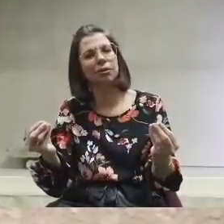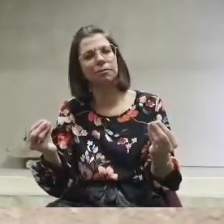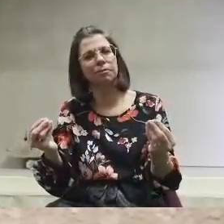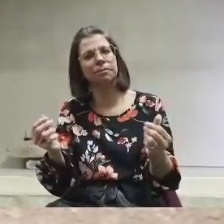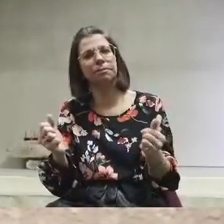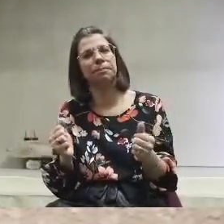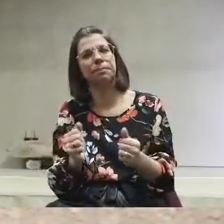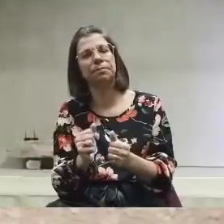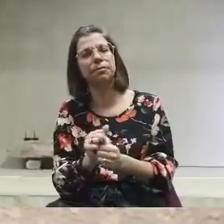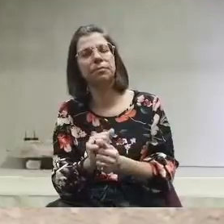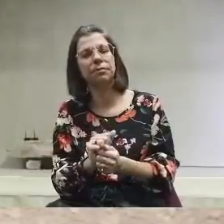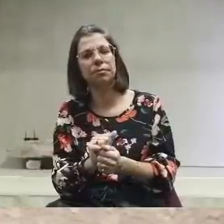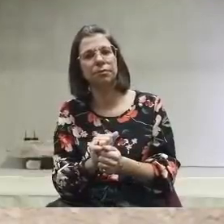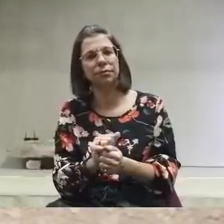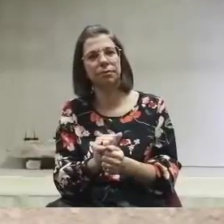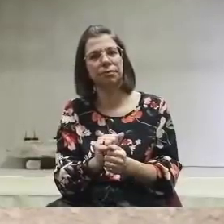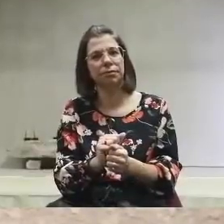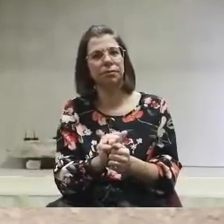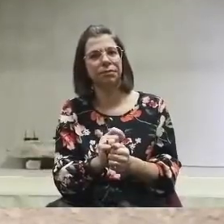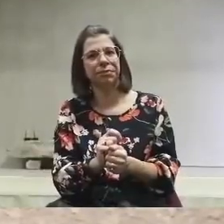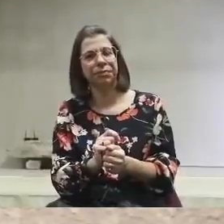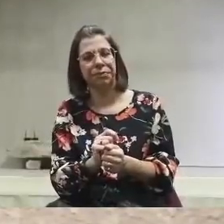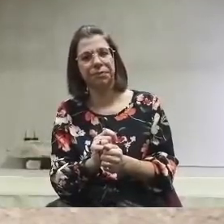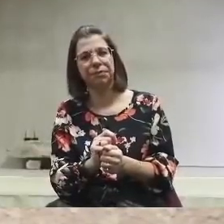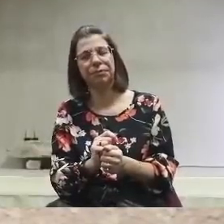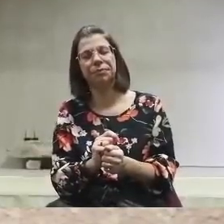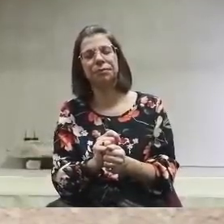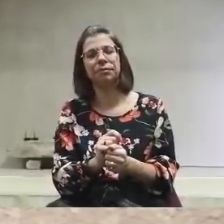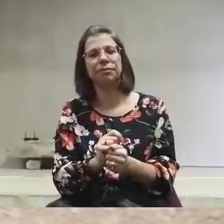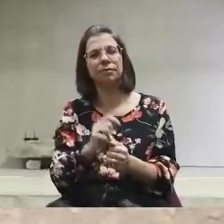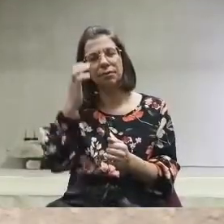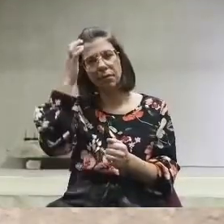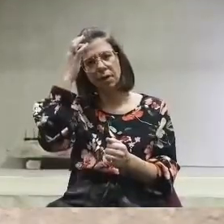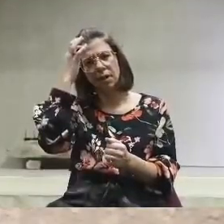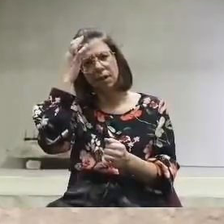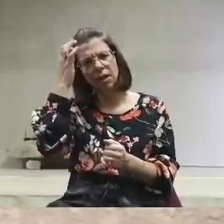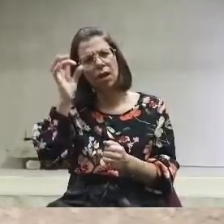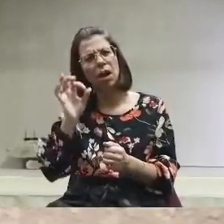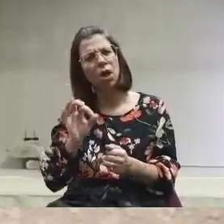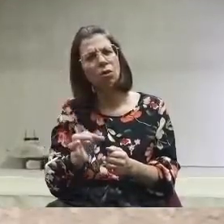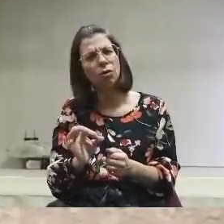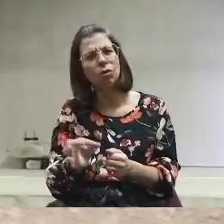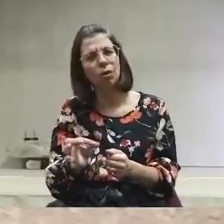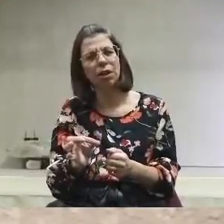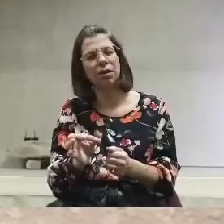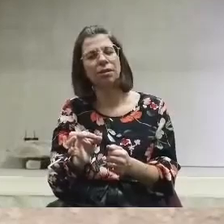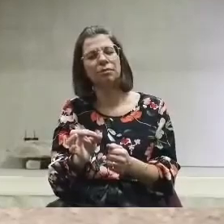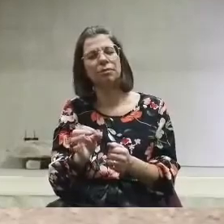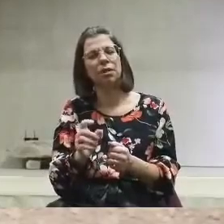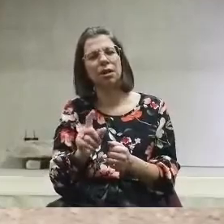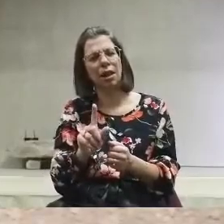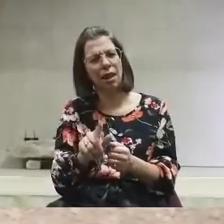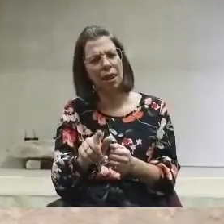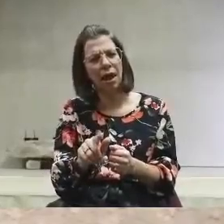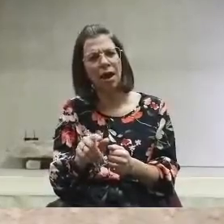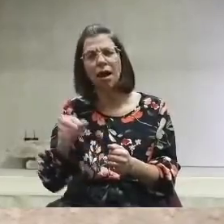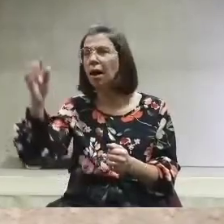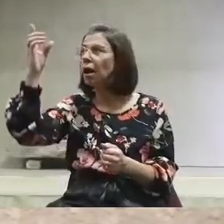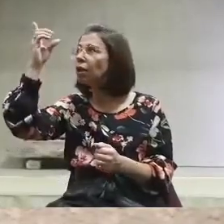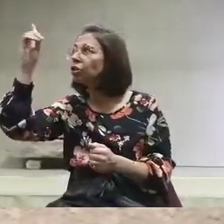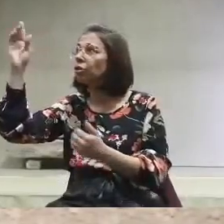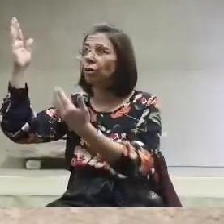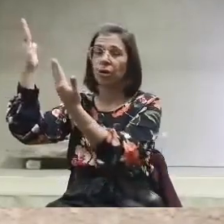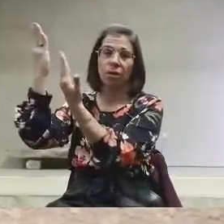fille. Quand je vois comment la bénédiction est rentrée, ma cousine qui a deux enfants, ces deux enfants